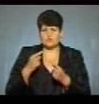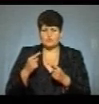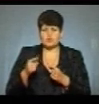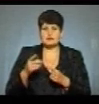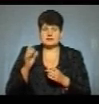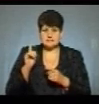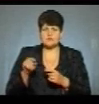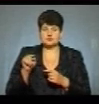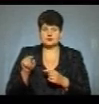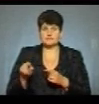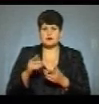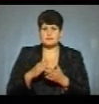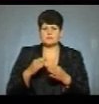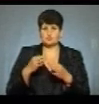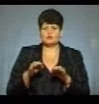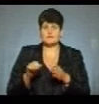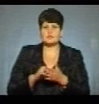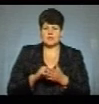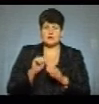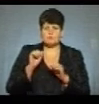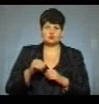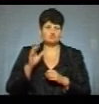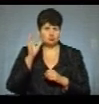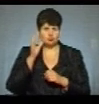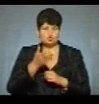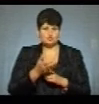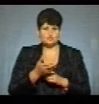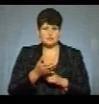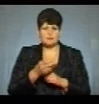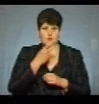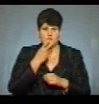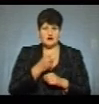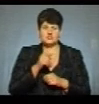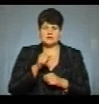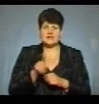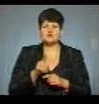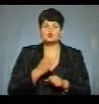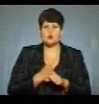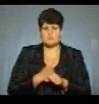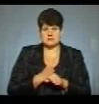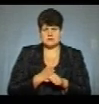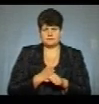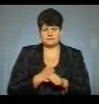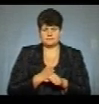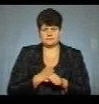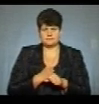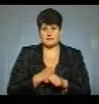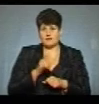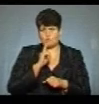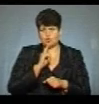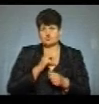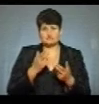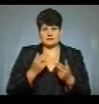вона потерпіла, вона має доступ до матеріалів і може почути і побачити те, що робиться. Поки що